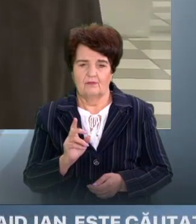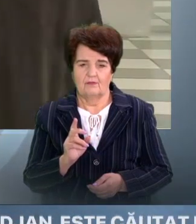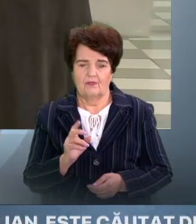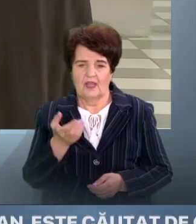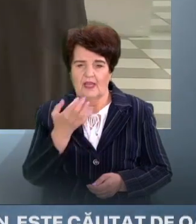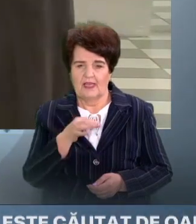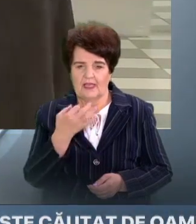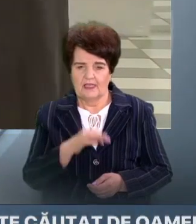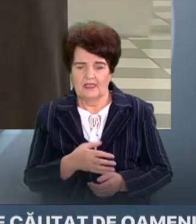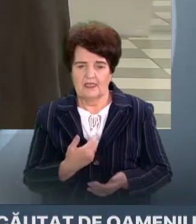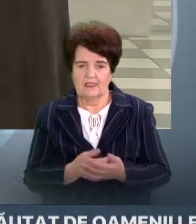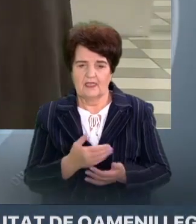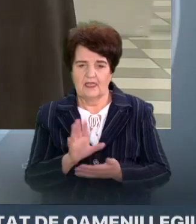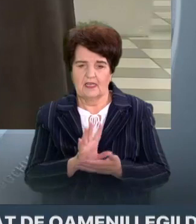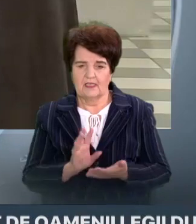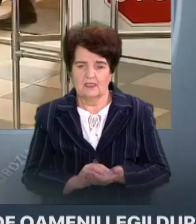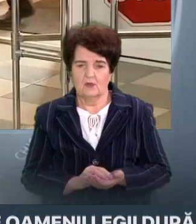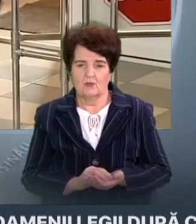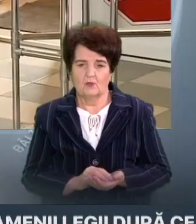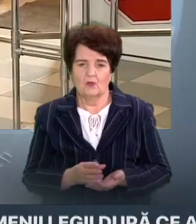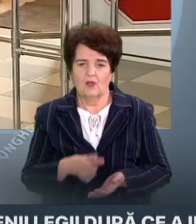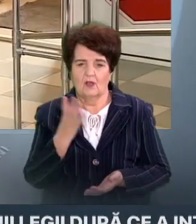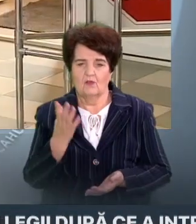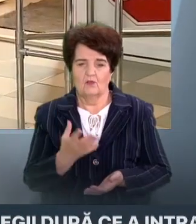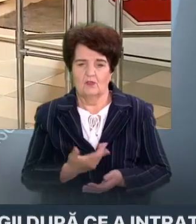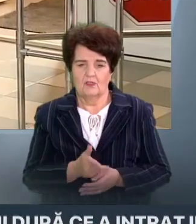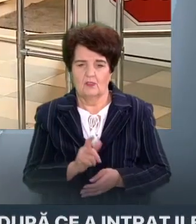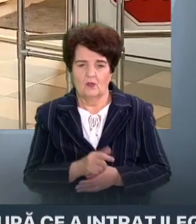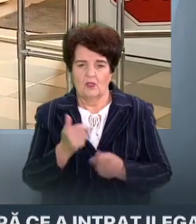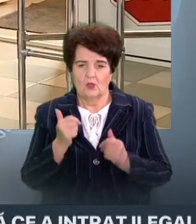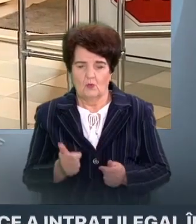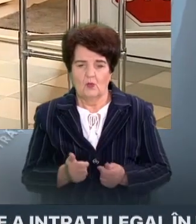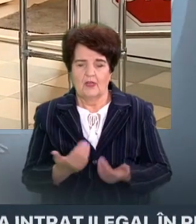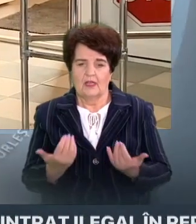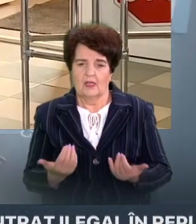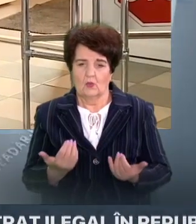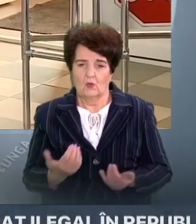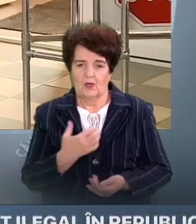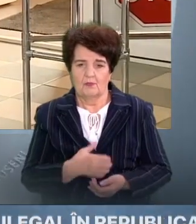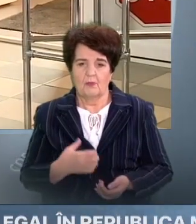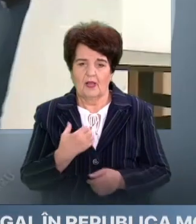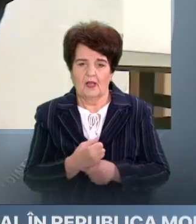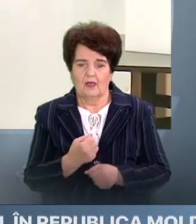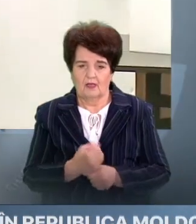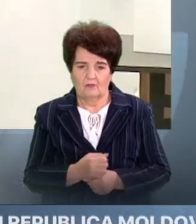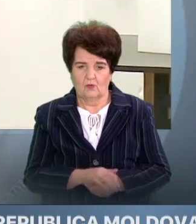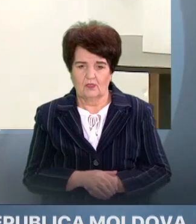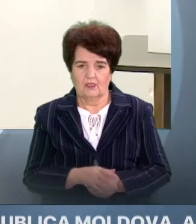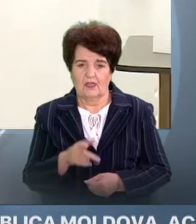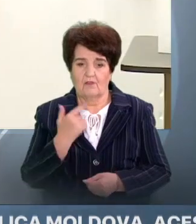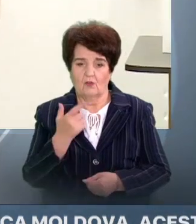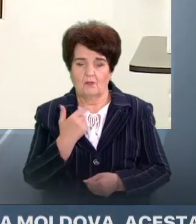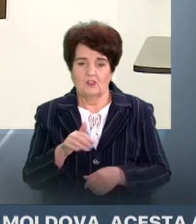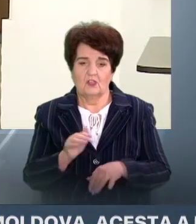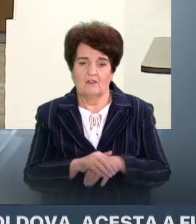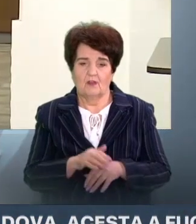Iedineț, de exemplu, am asistat la scoruri destul de bune obținute de actualii primari în funcție, și asta ne vorbește despre